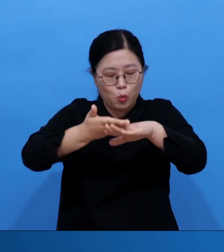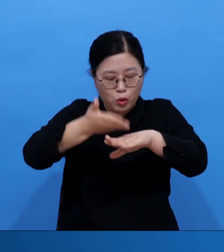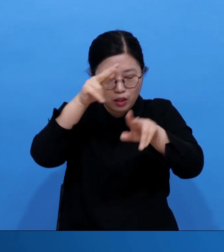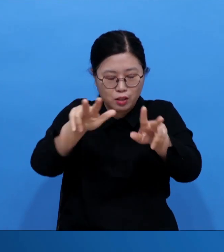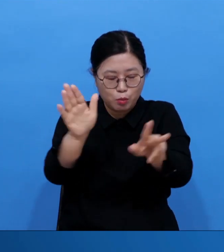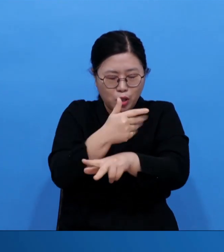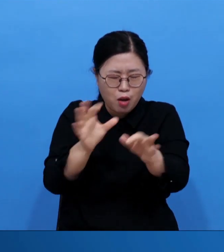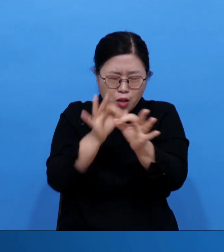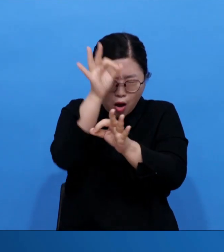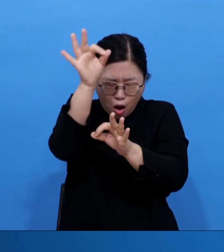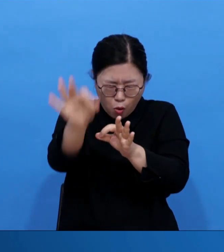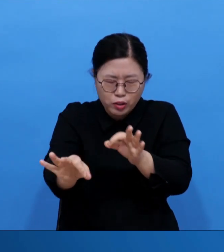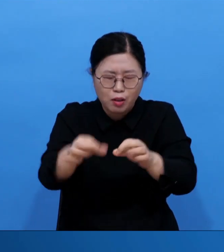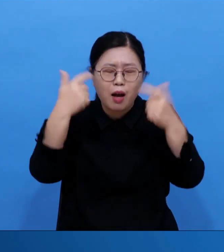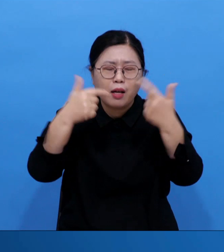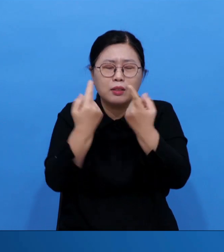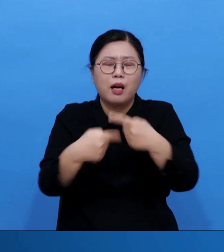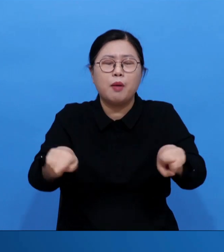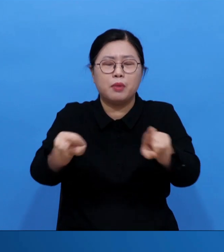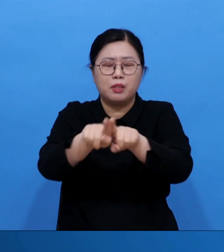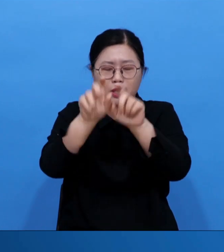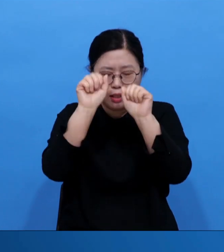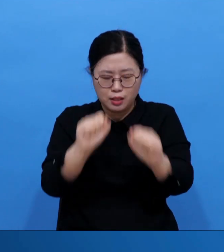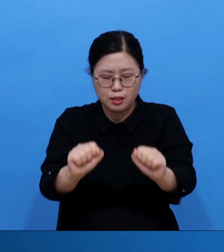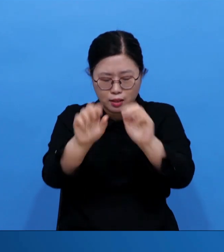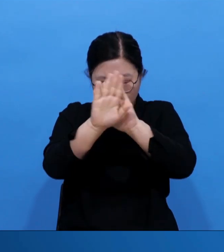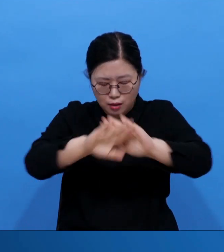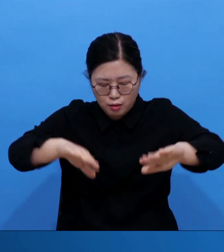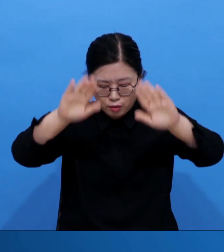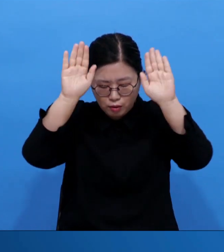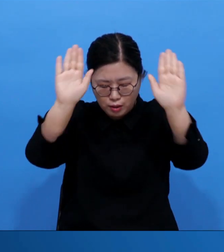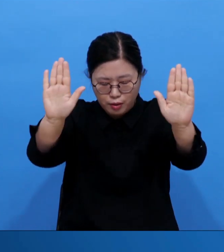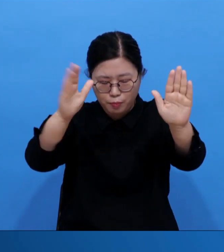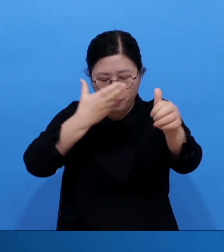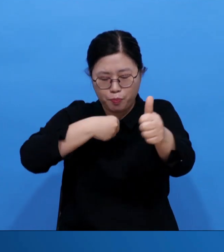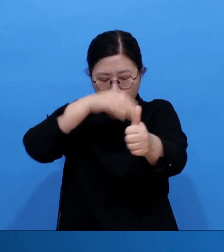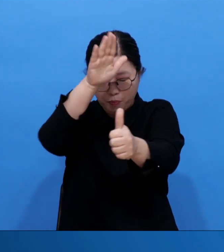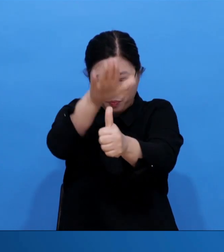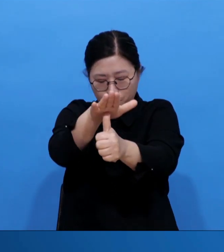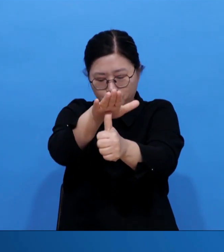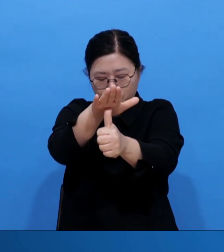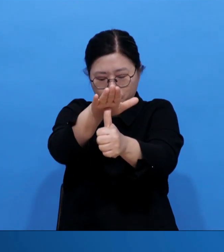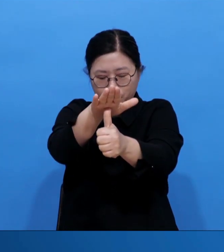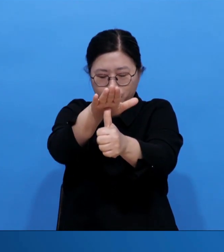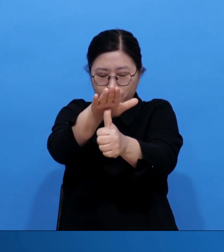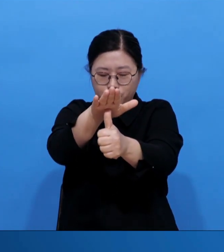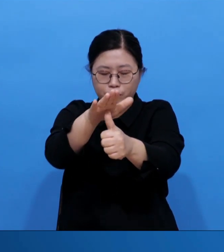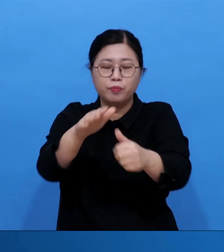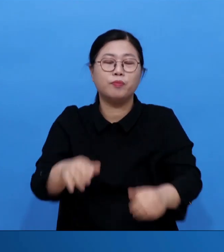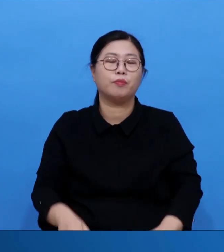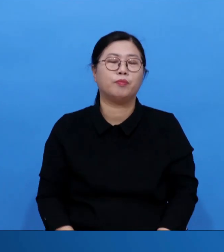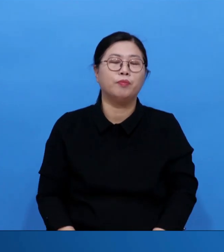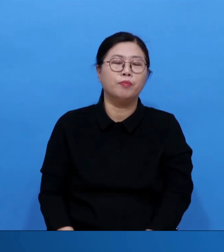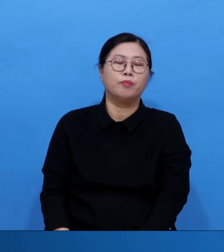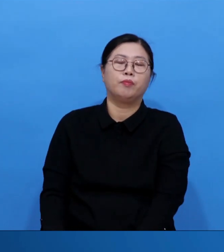이제부터 영원토록 항상 함께 있을지어다. You will now and always forever. Amen. 아멘.